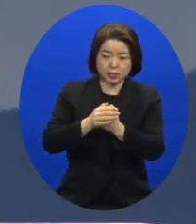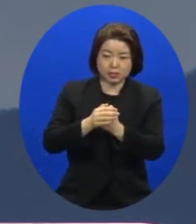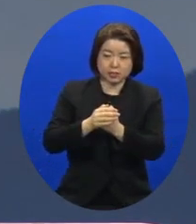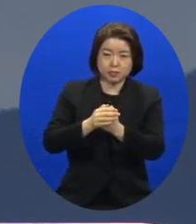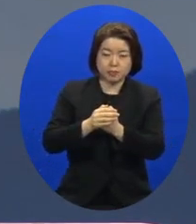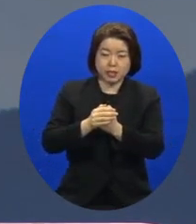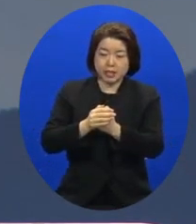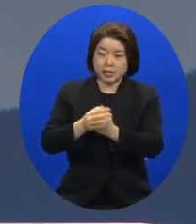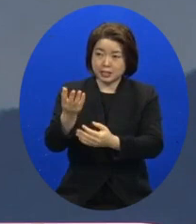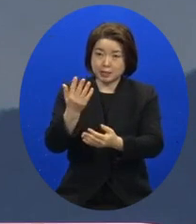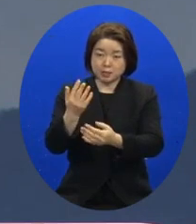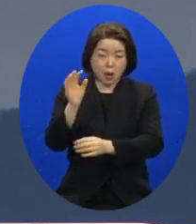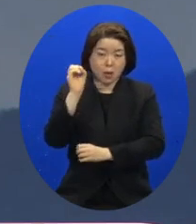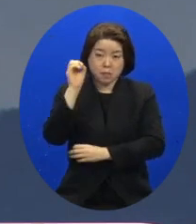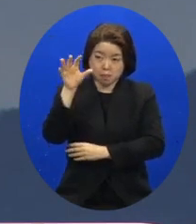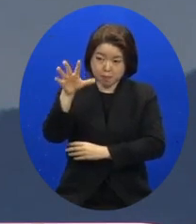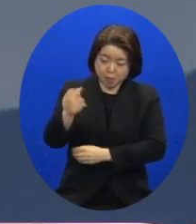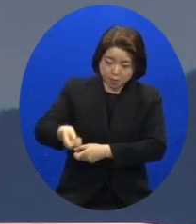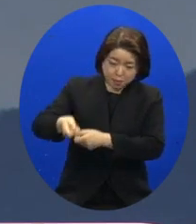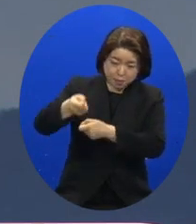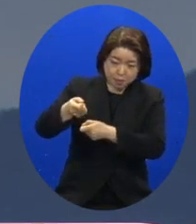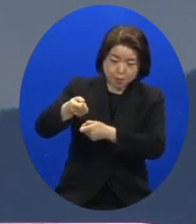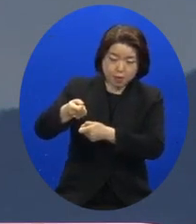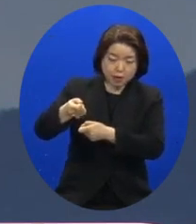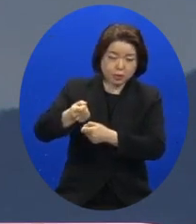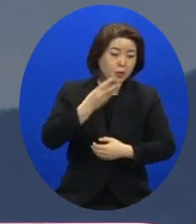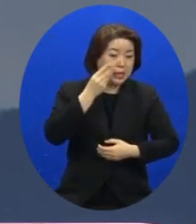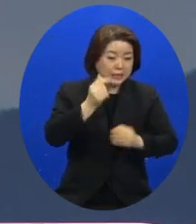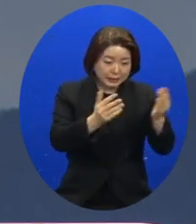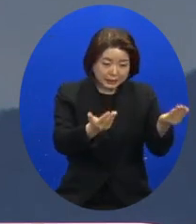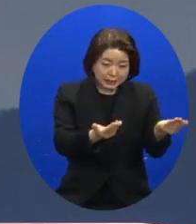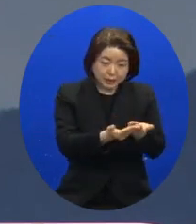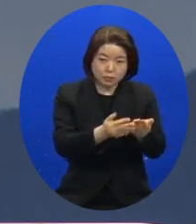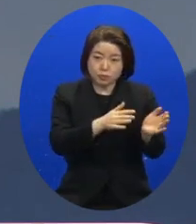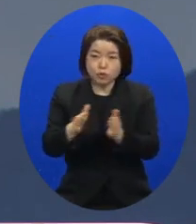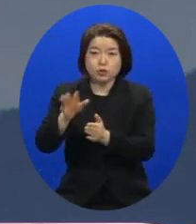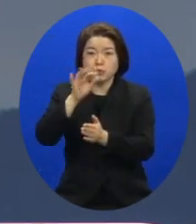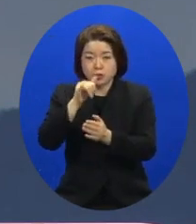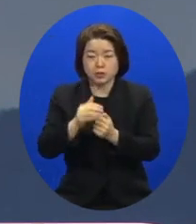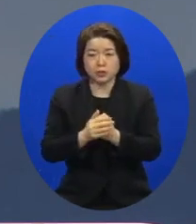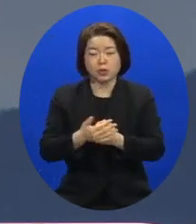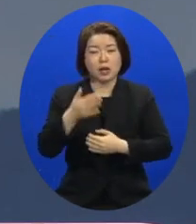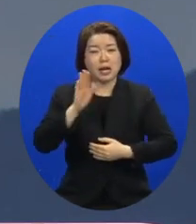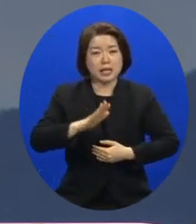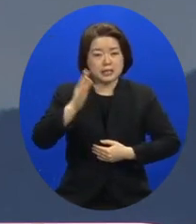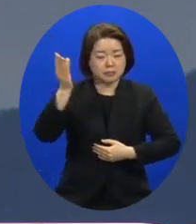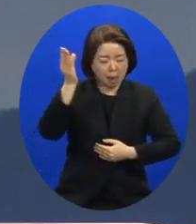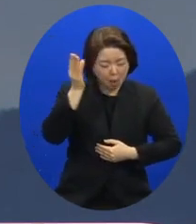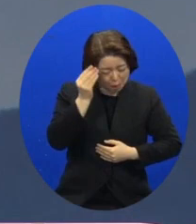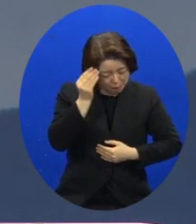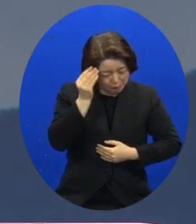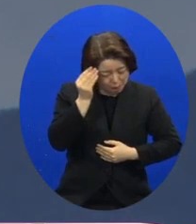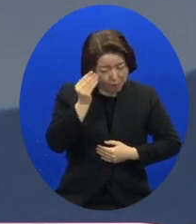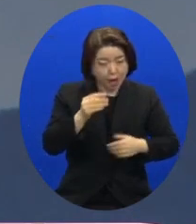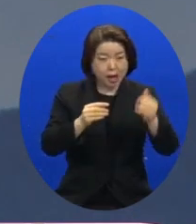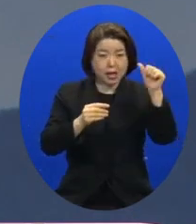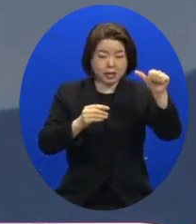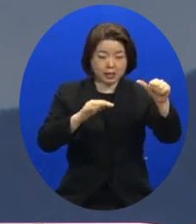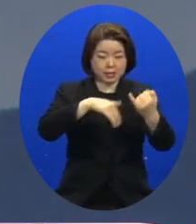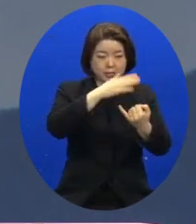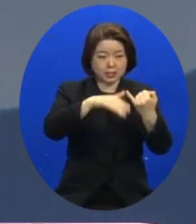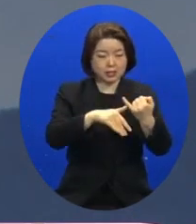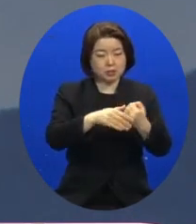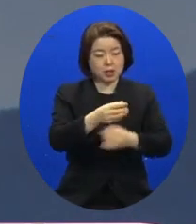기름 그릇을 따로 준비하고 있었습니다. 미련한 다섯 처녀는 그냥 등만 켜두고 있었습니다.